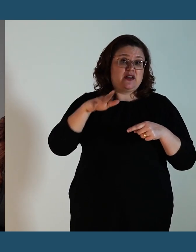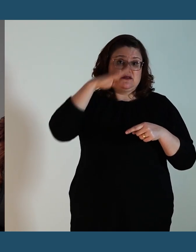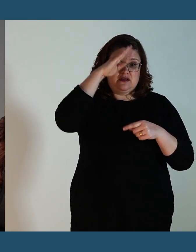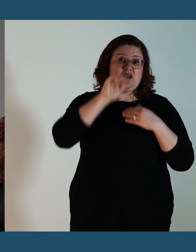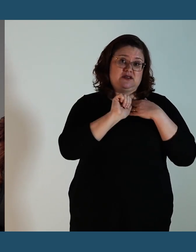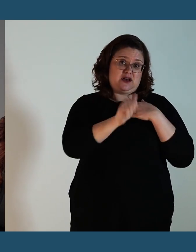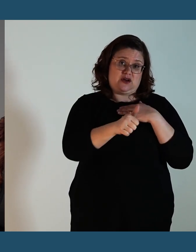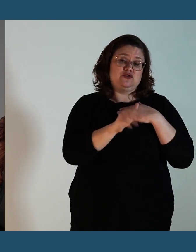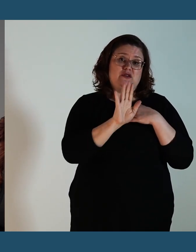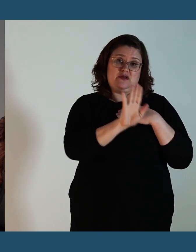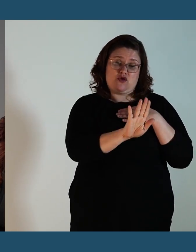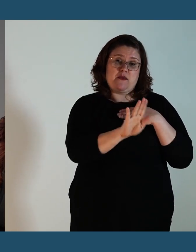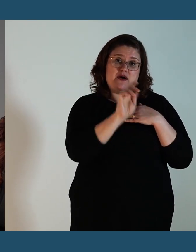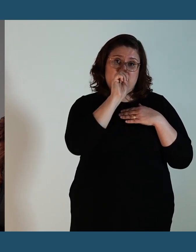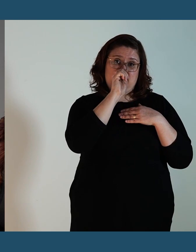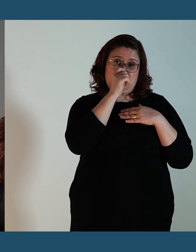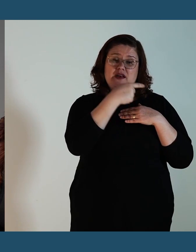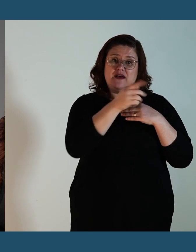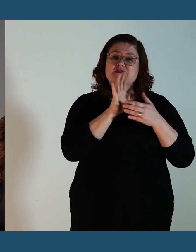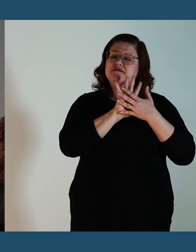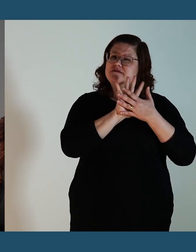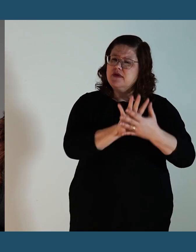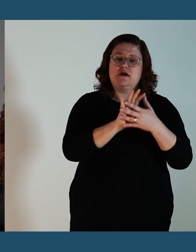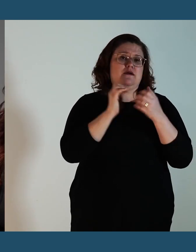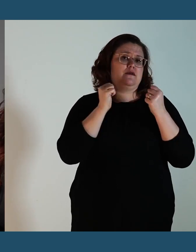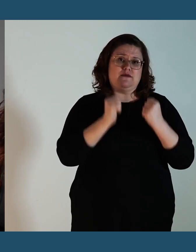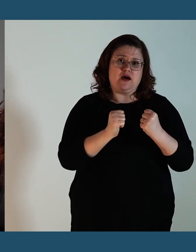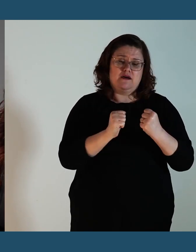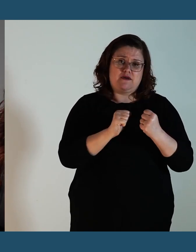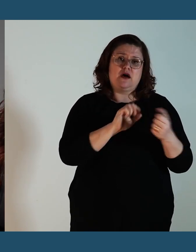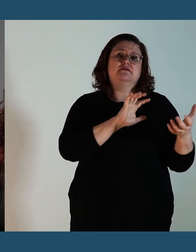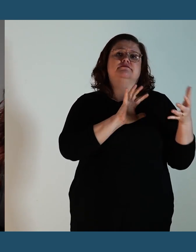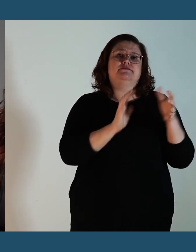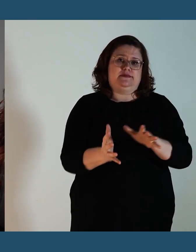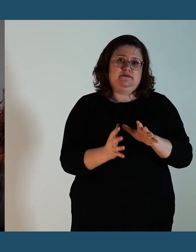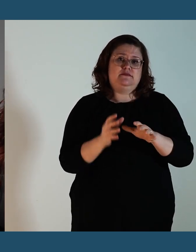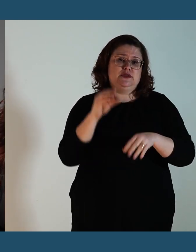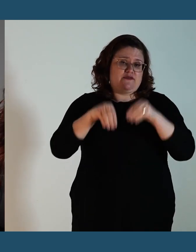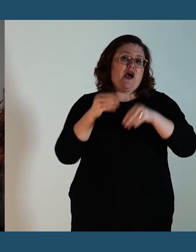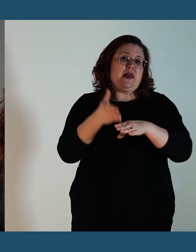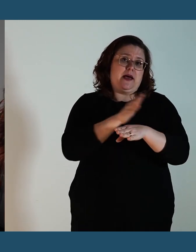kansanedustajan niin kuin voimakkaaseen vastustukseen juuri ennen vaaleja.